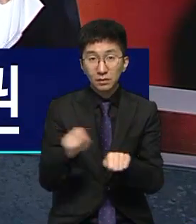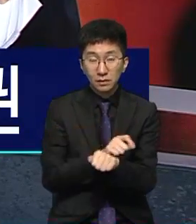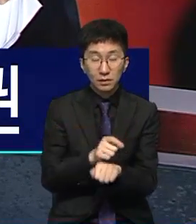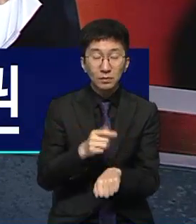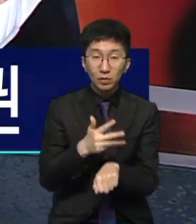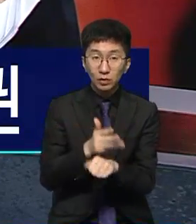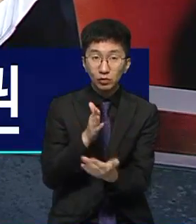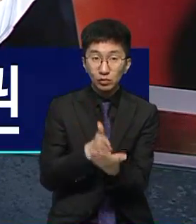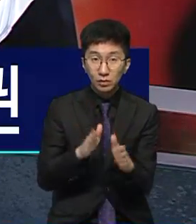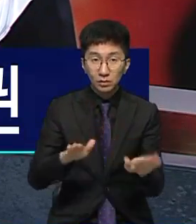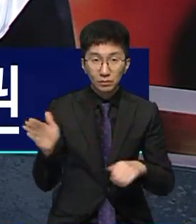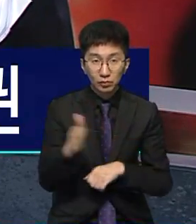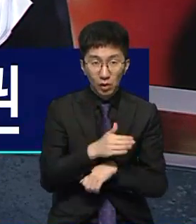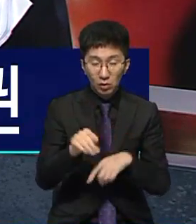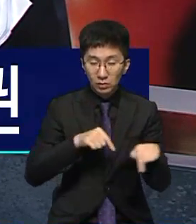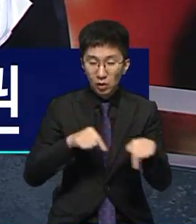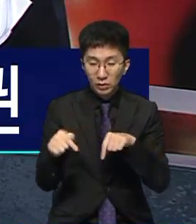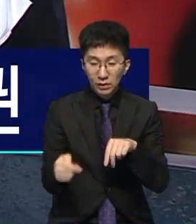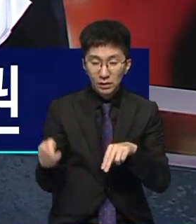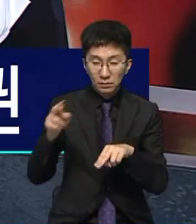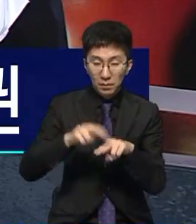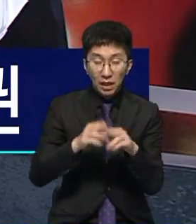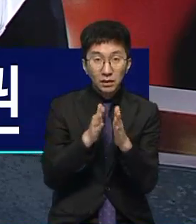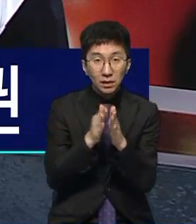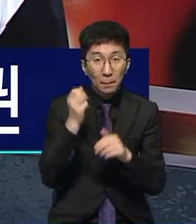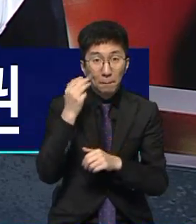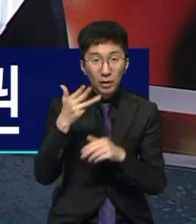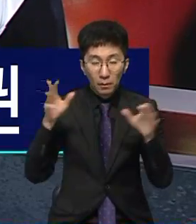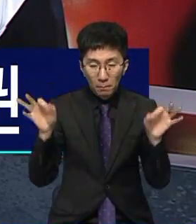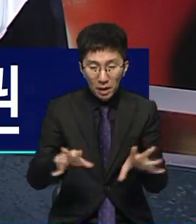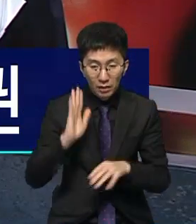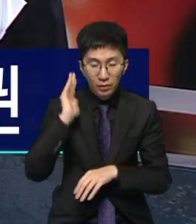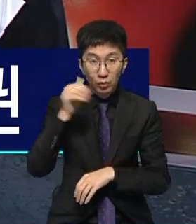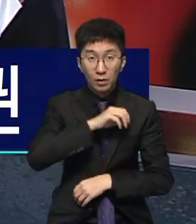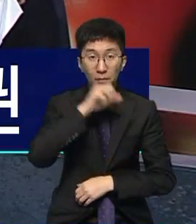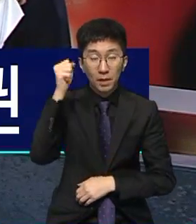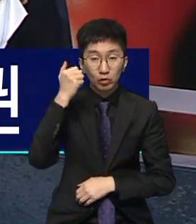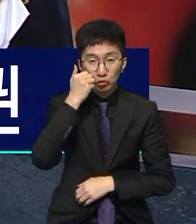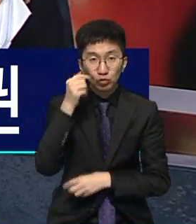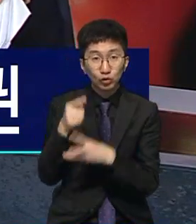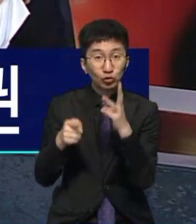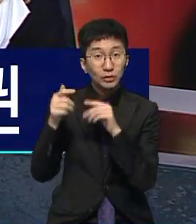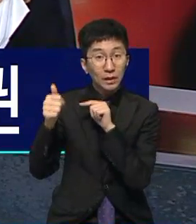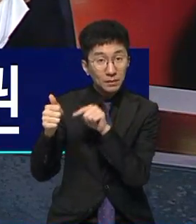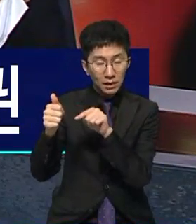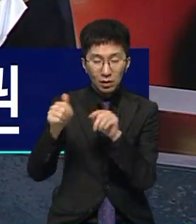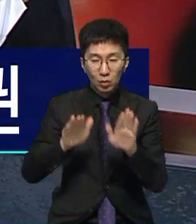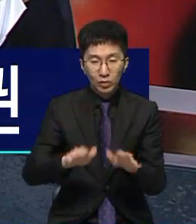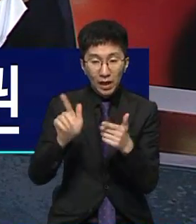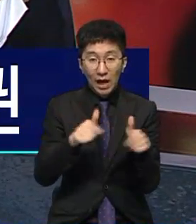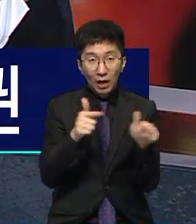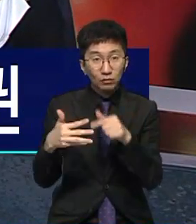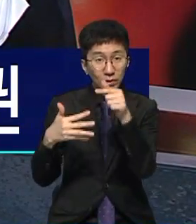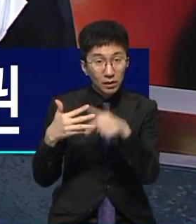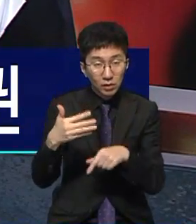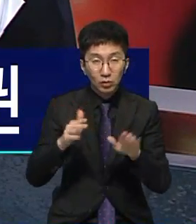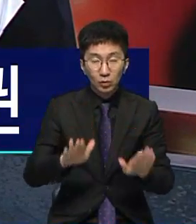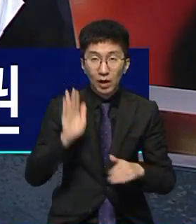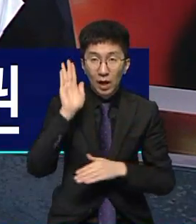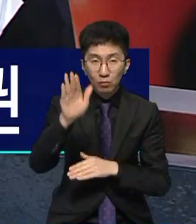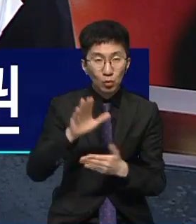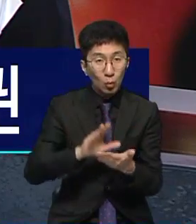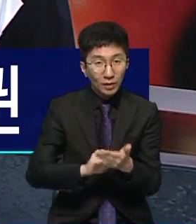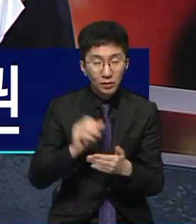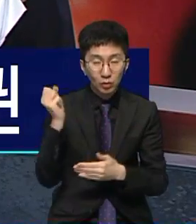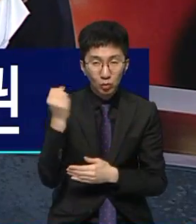8시 뉴스에선 지금부터 정치 입문 8개월 만에 대권을 거머쥔 윤석열 당선인의 첫날 일정과 앞으로 과제,